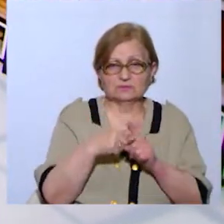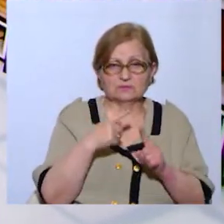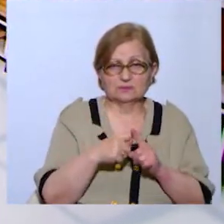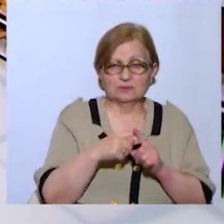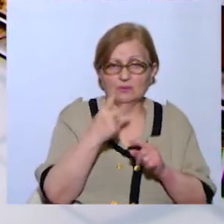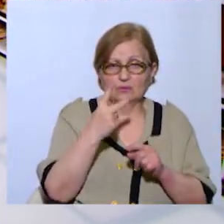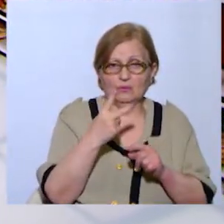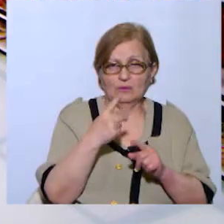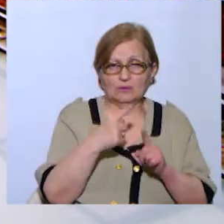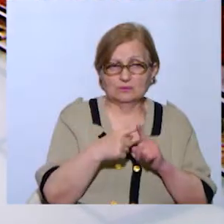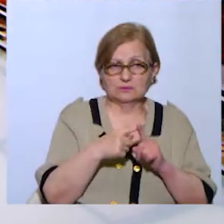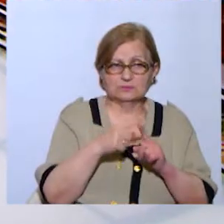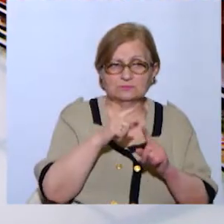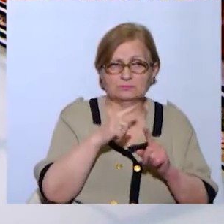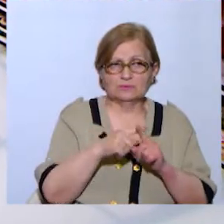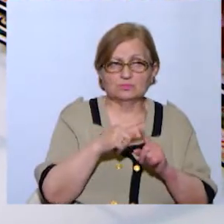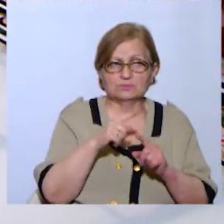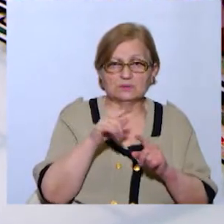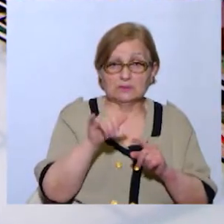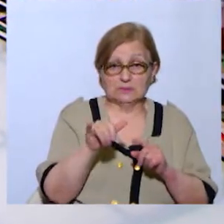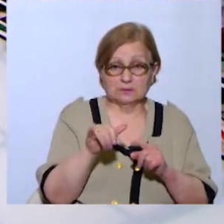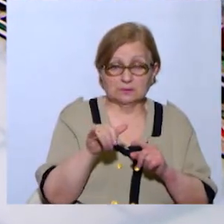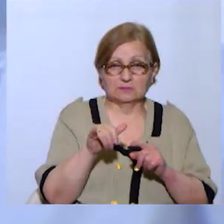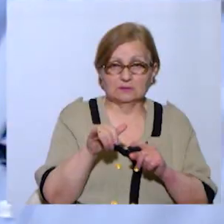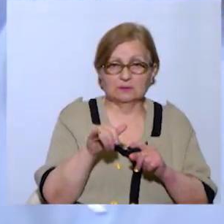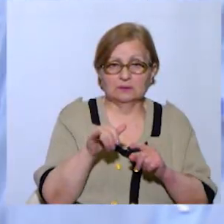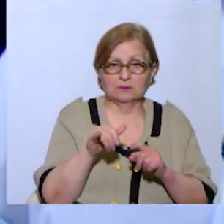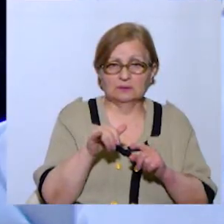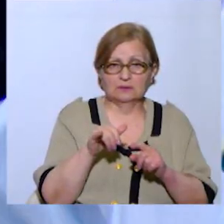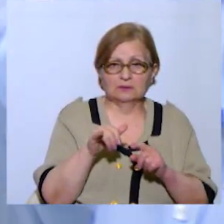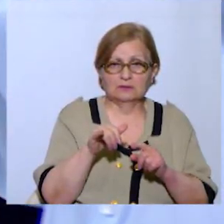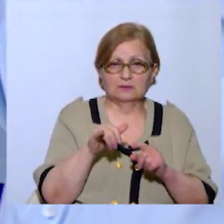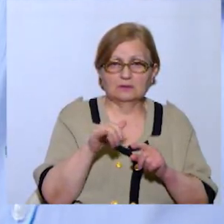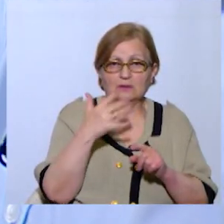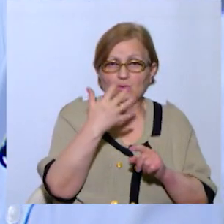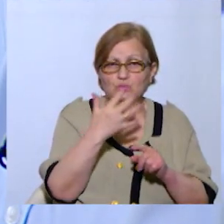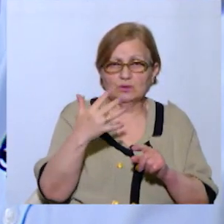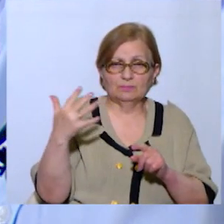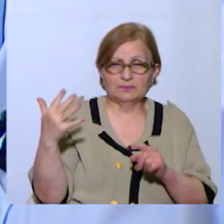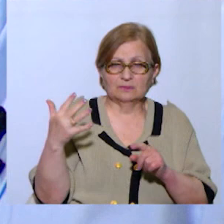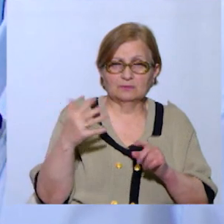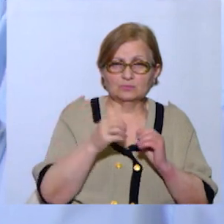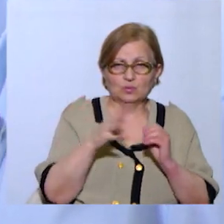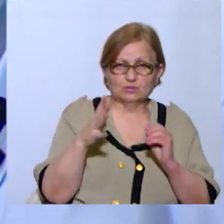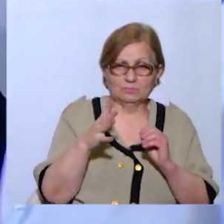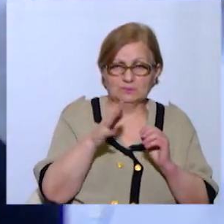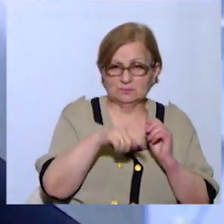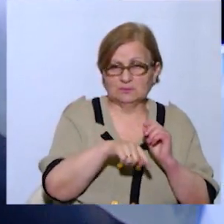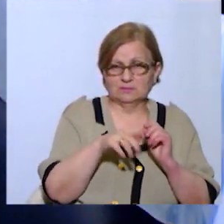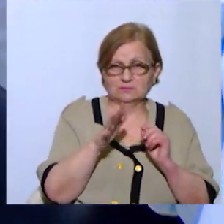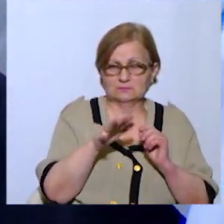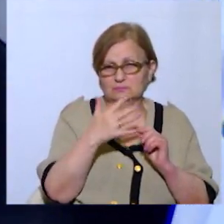2x + y + 5-ებით დაგროვდება 15